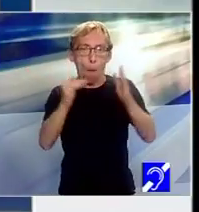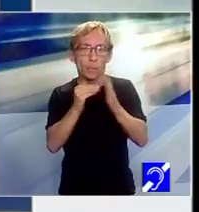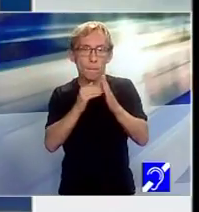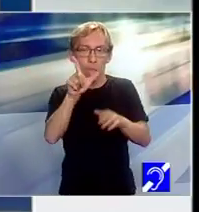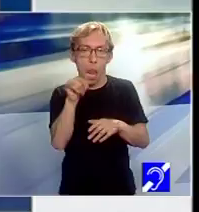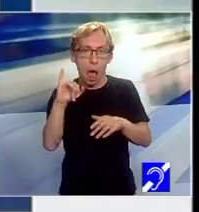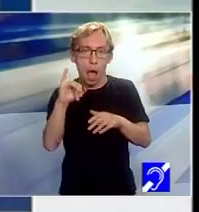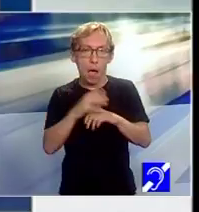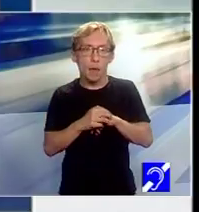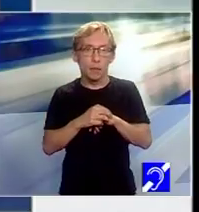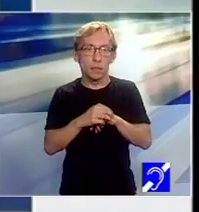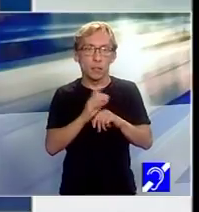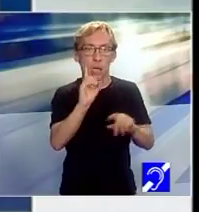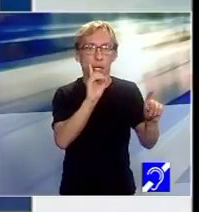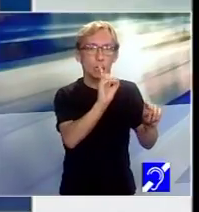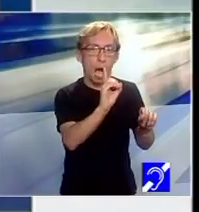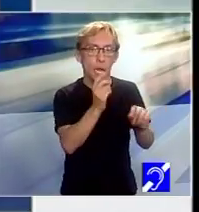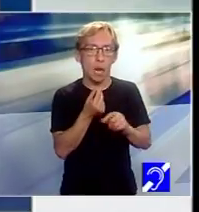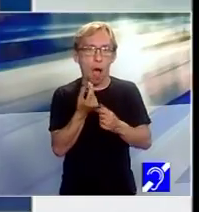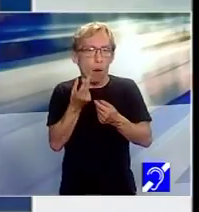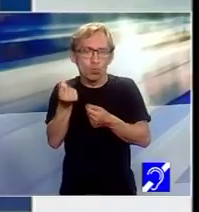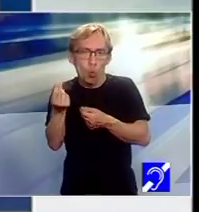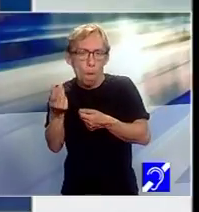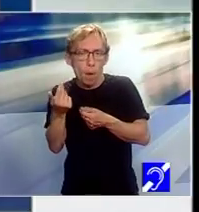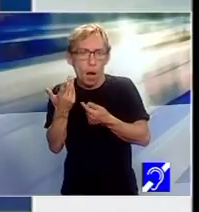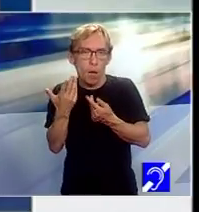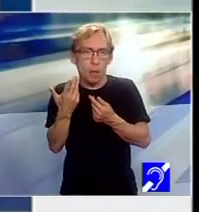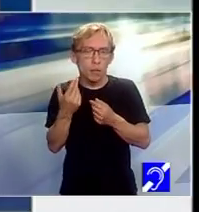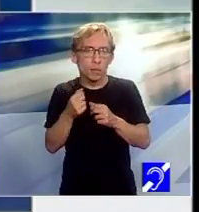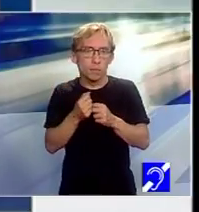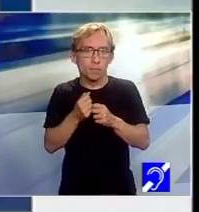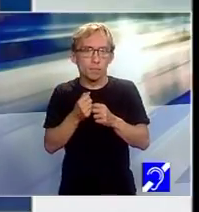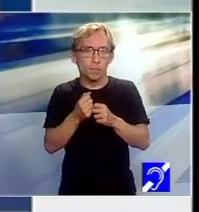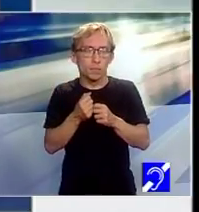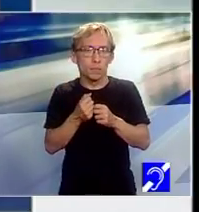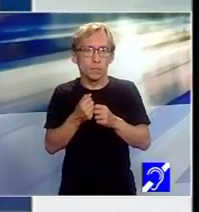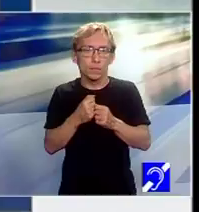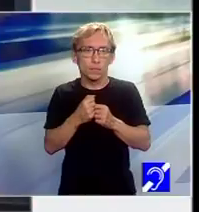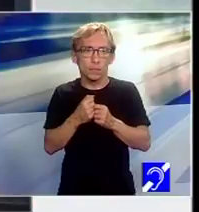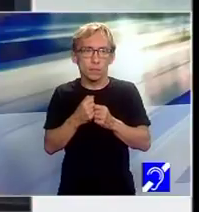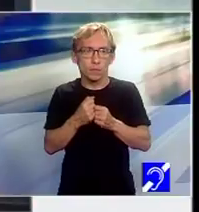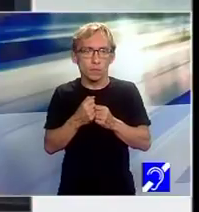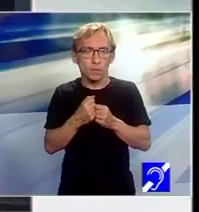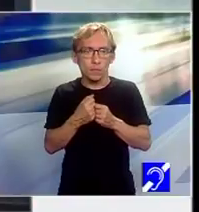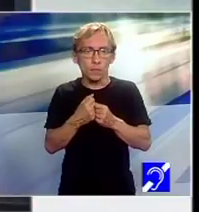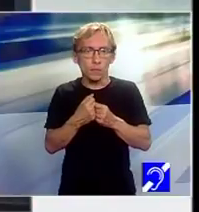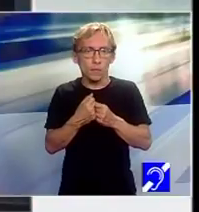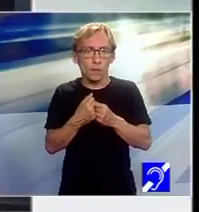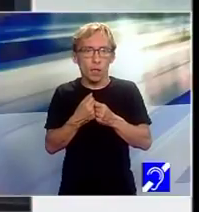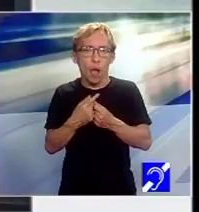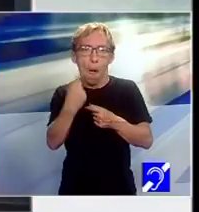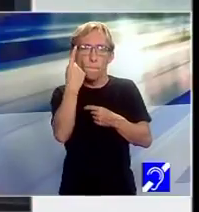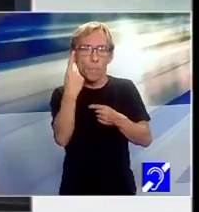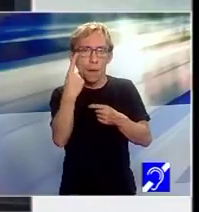robineți la cumpărare, dar și-au eficientizat oarecum existența. Da, categoric. Ei s-au amortizat în